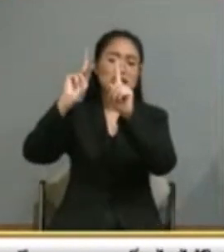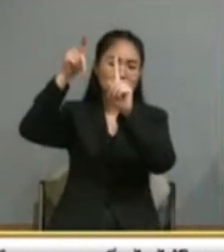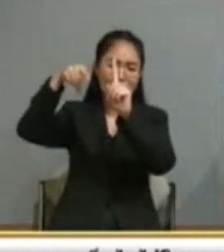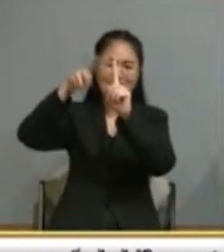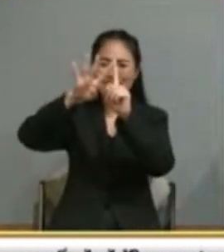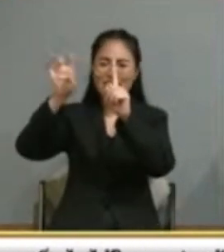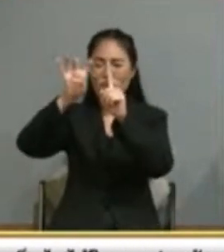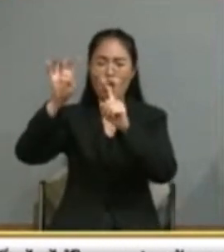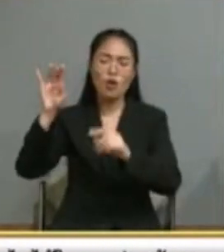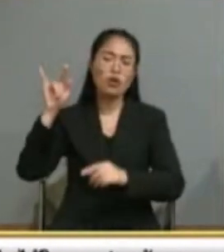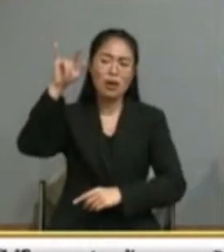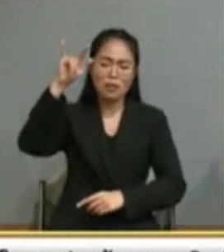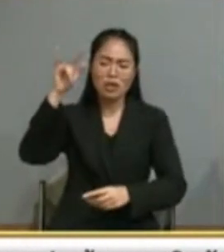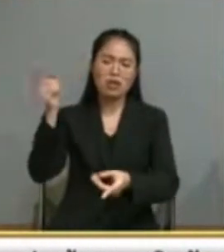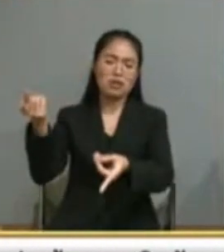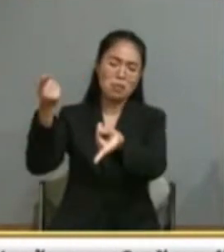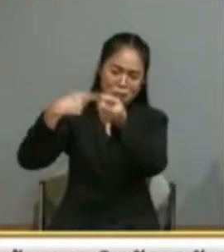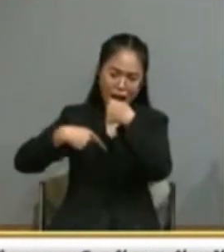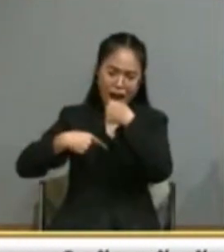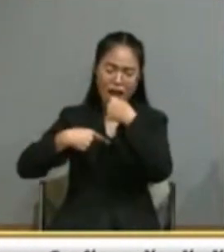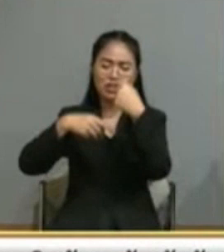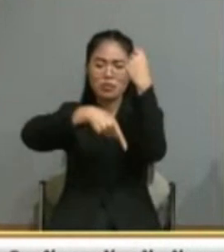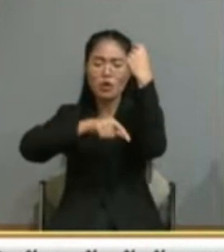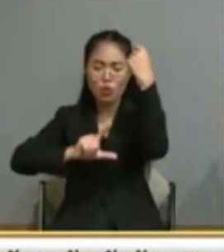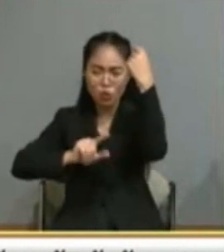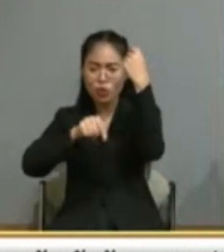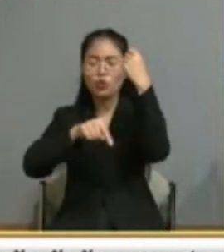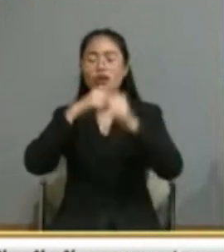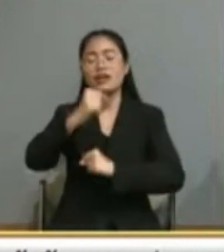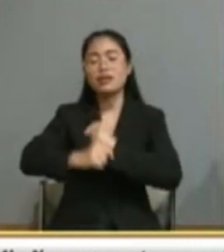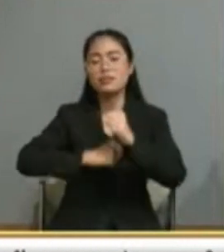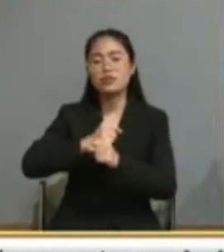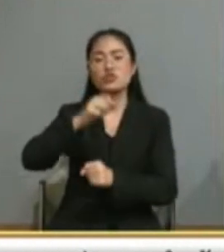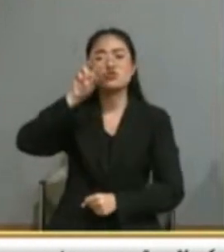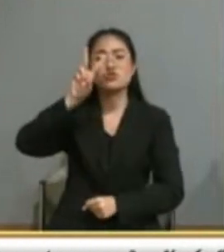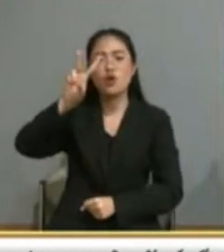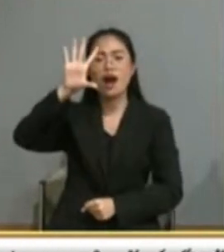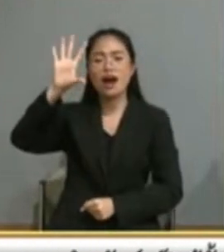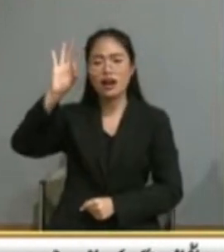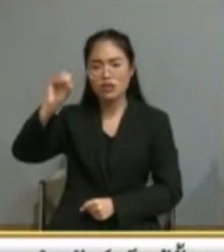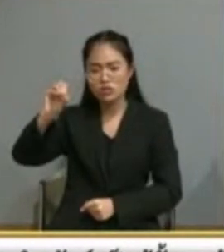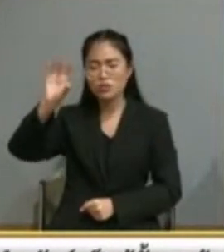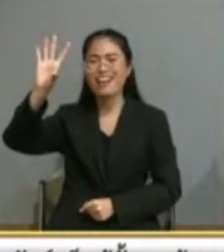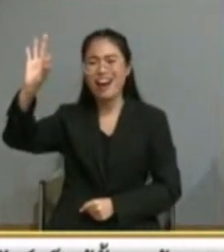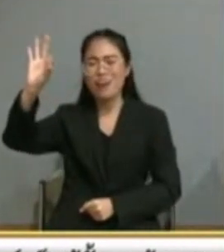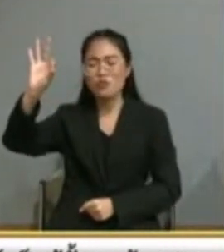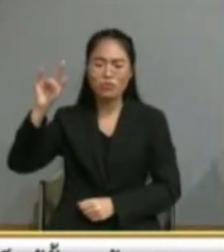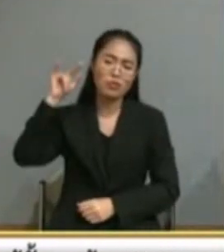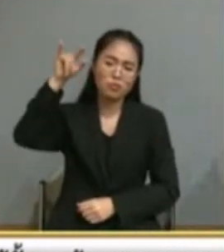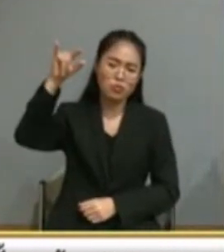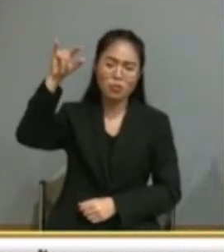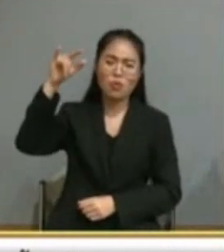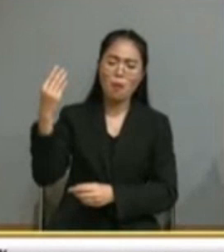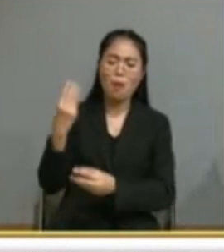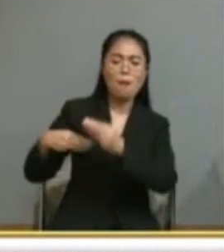400 เที่วบินโดยรวมทั้งปีนะคะแล้วในปี 2,599 จะมีเที่ยวบนเพิ่มขึ้น